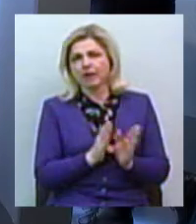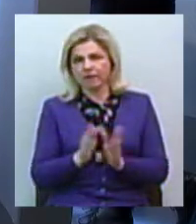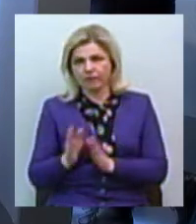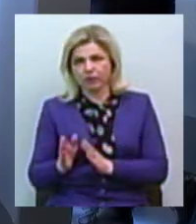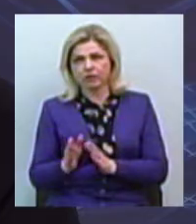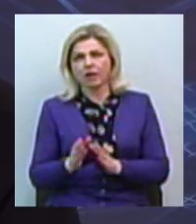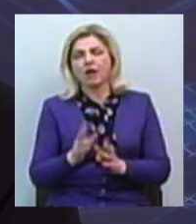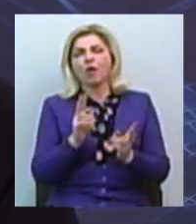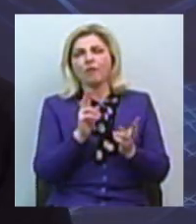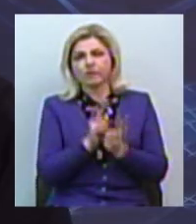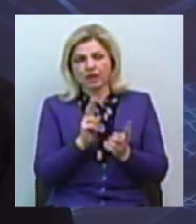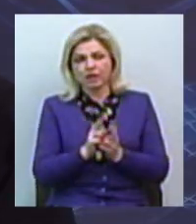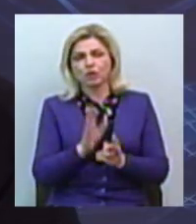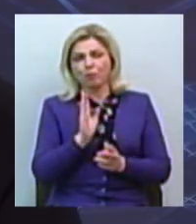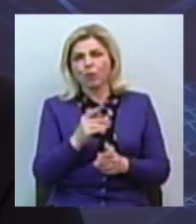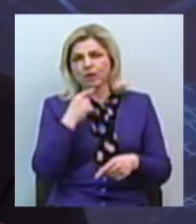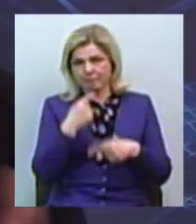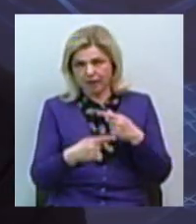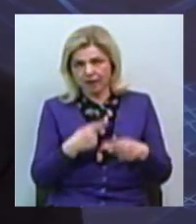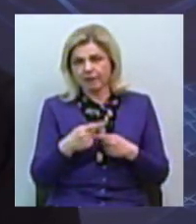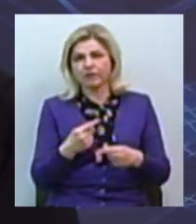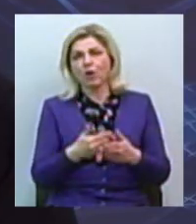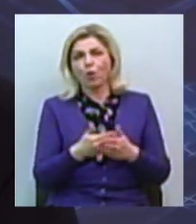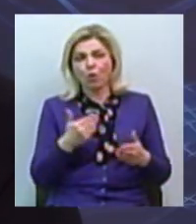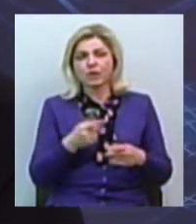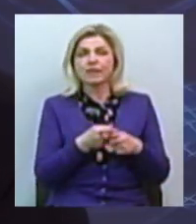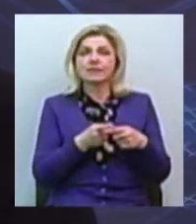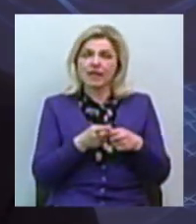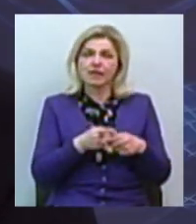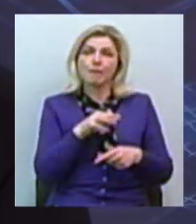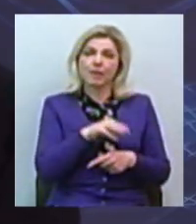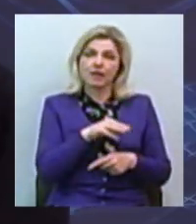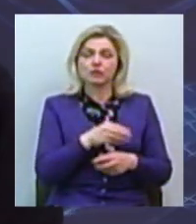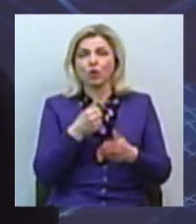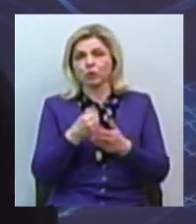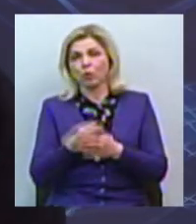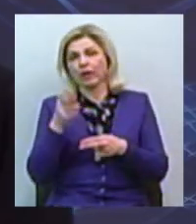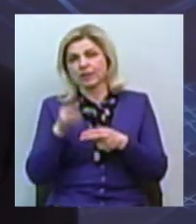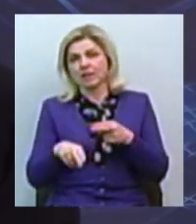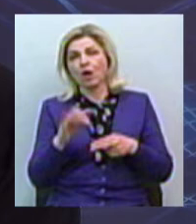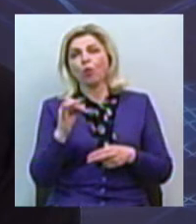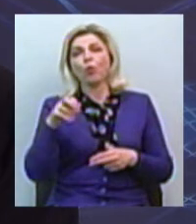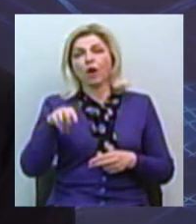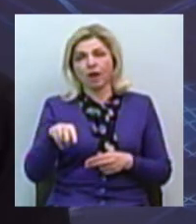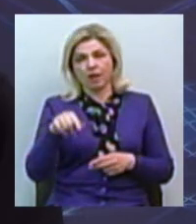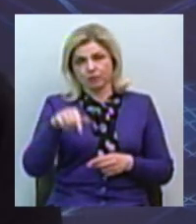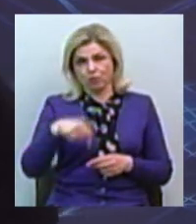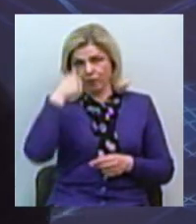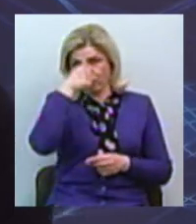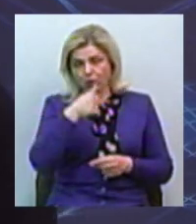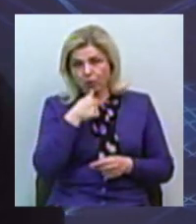нас проходять, будуть проходити неперервно від середини березня до кінця липня цього року.